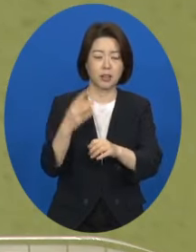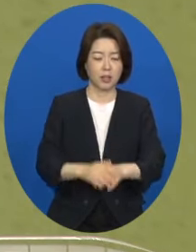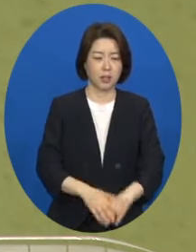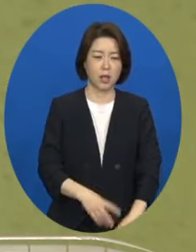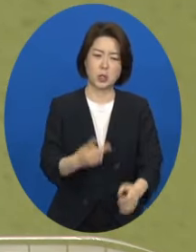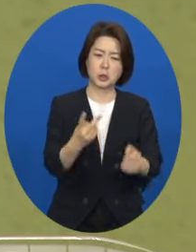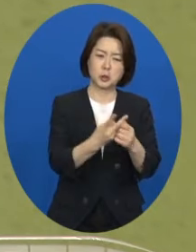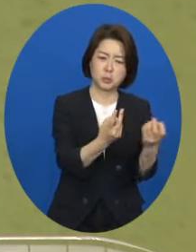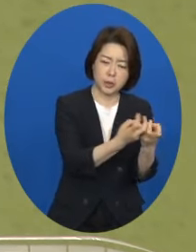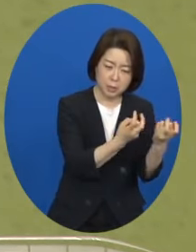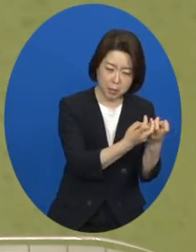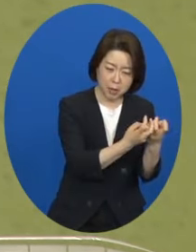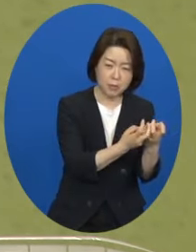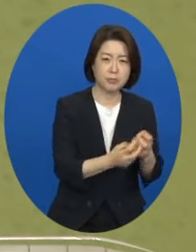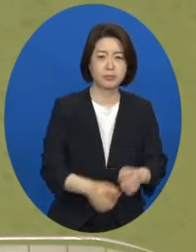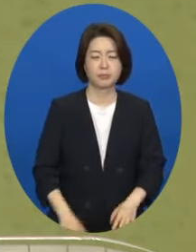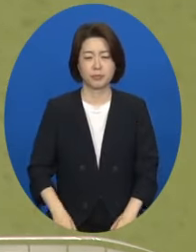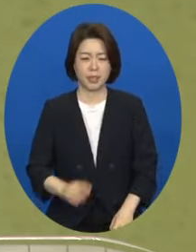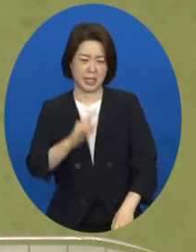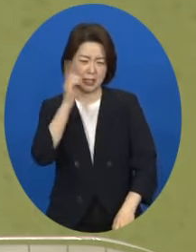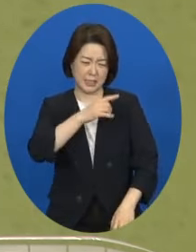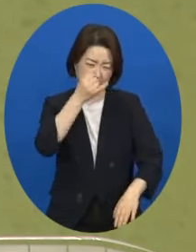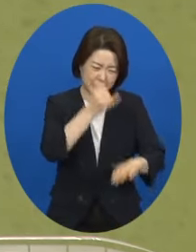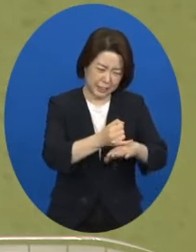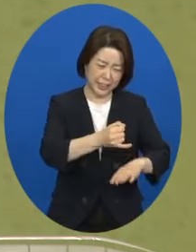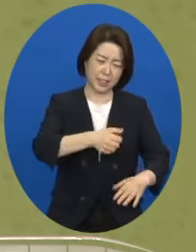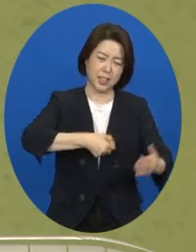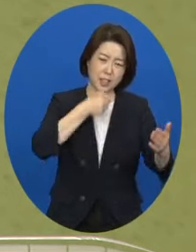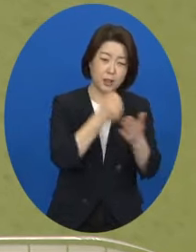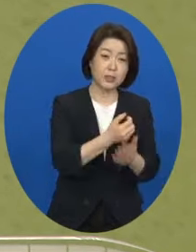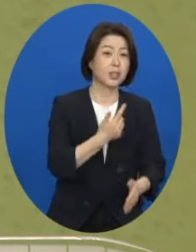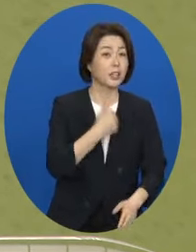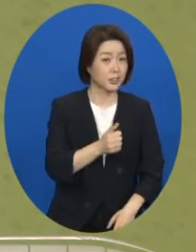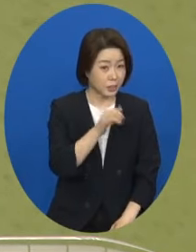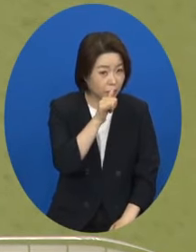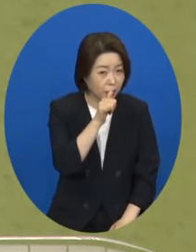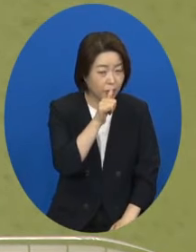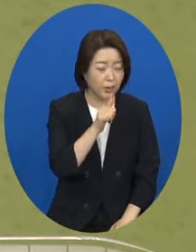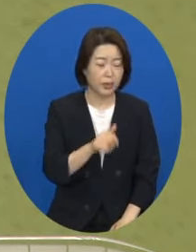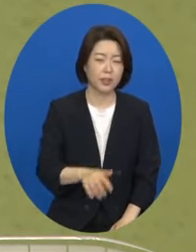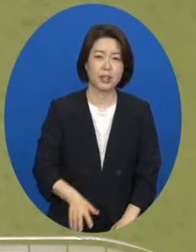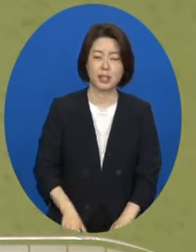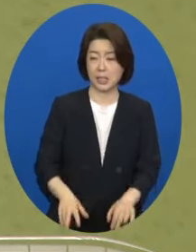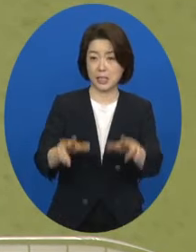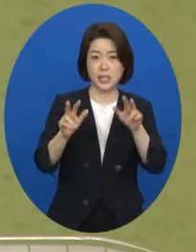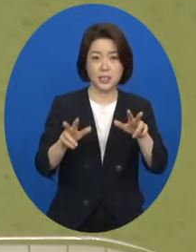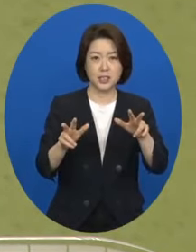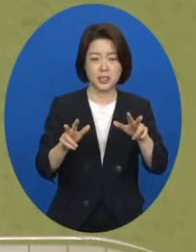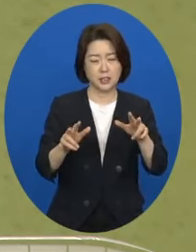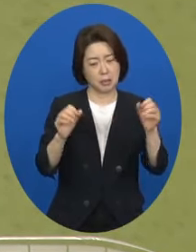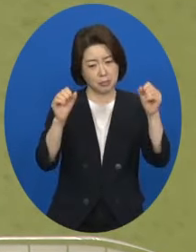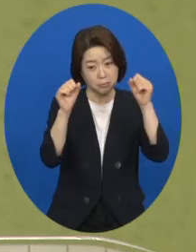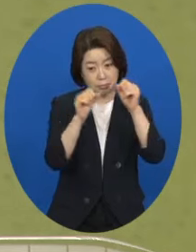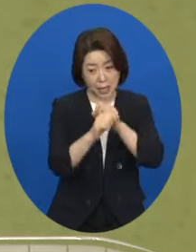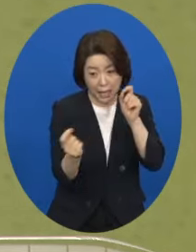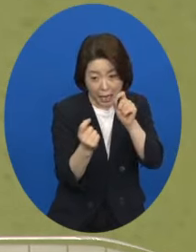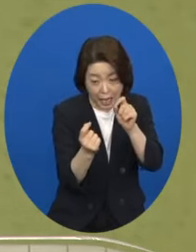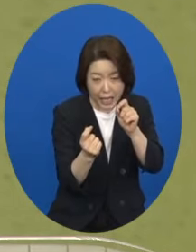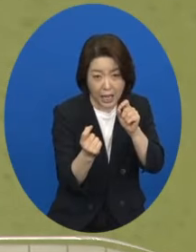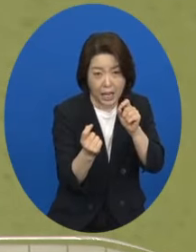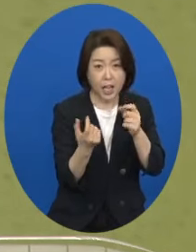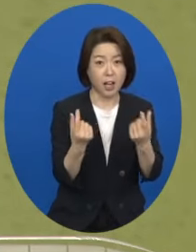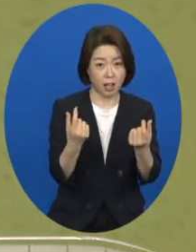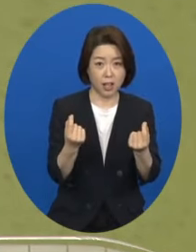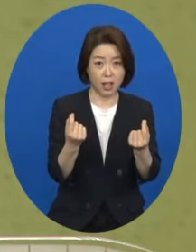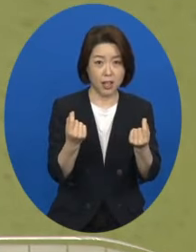차선의 선택과 아니 최악의 최악의 결정 내리셨습니다. 그래서 지금 망하게 질보 직전입니까? 이 록처럼.